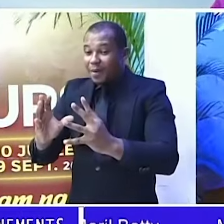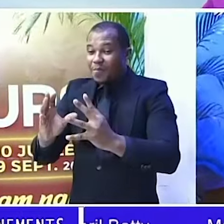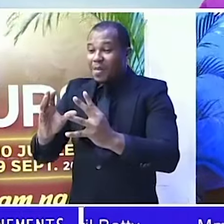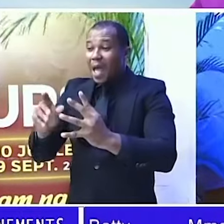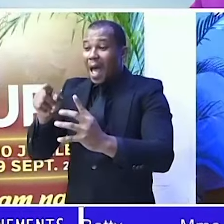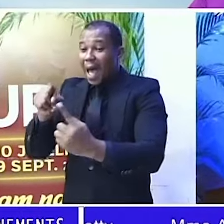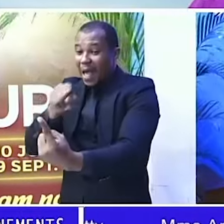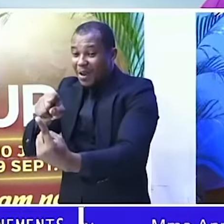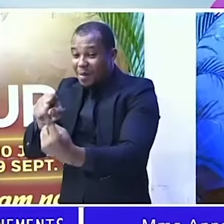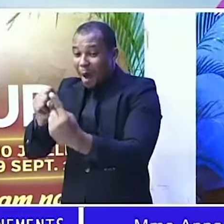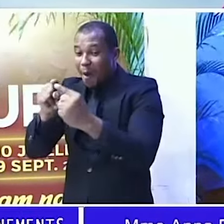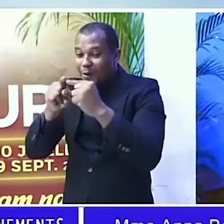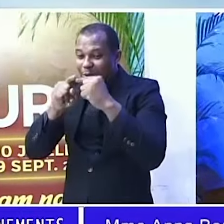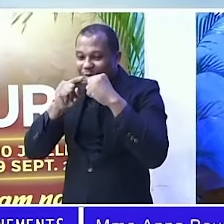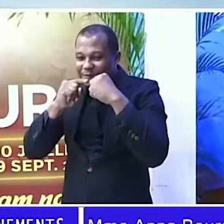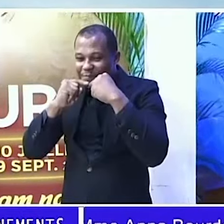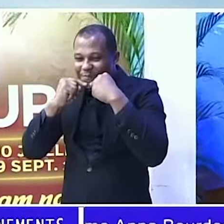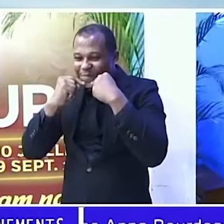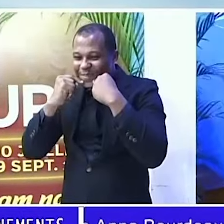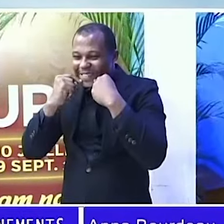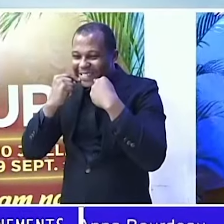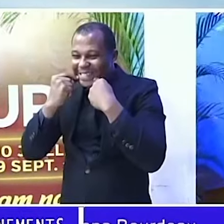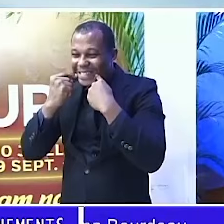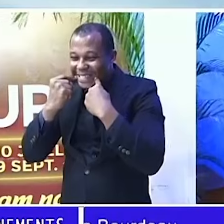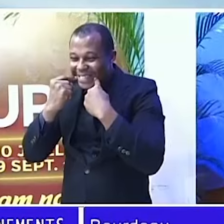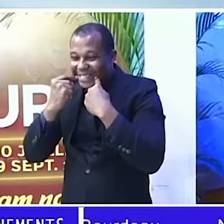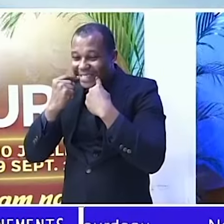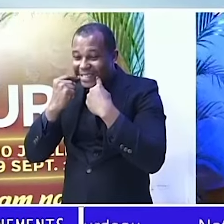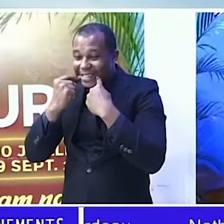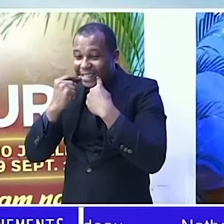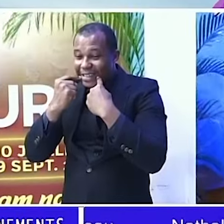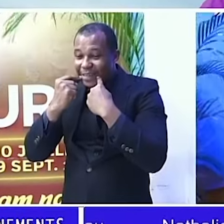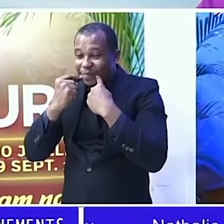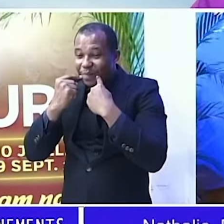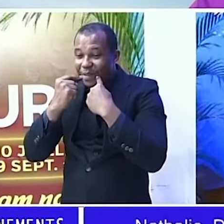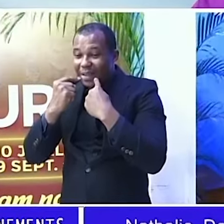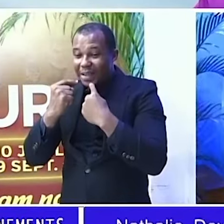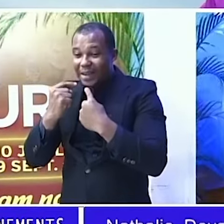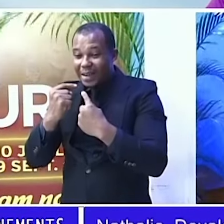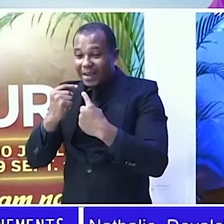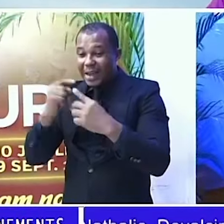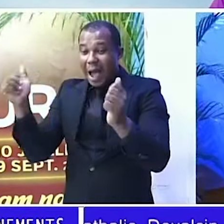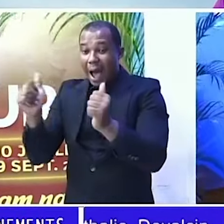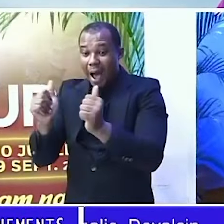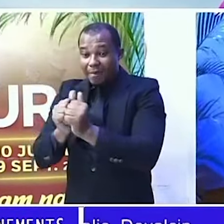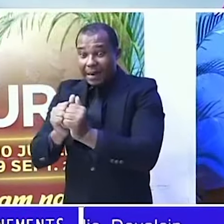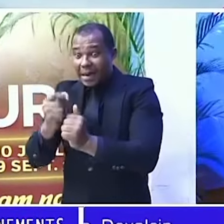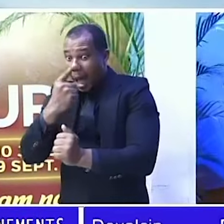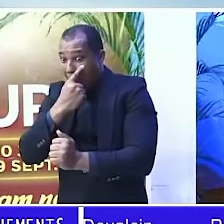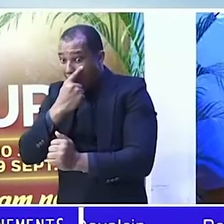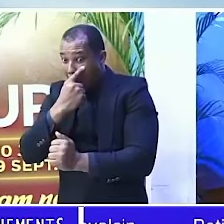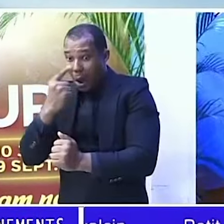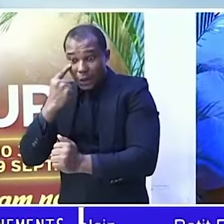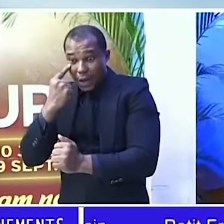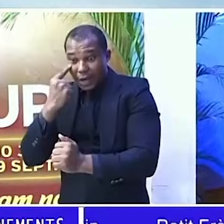sourire paraît dans brûlé au visage, soulève-le avec nos yeux. Vous dites, Père